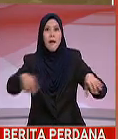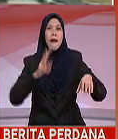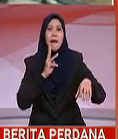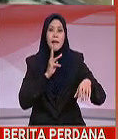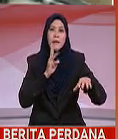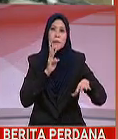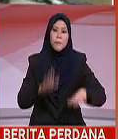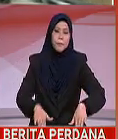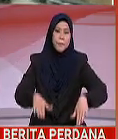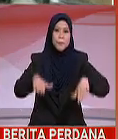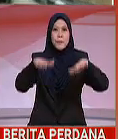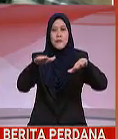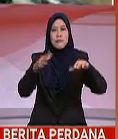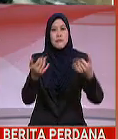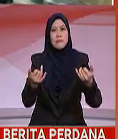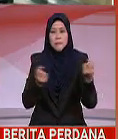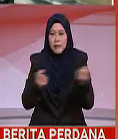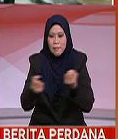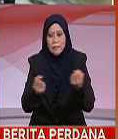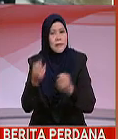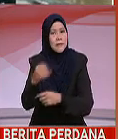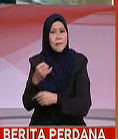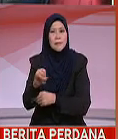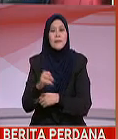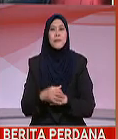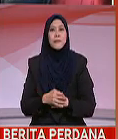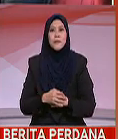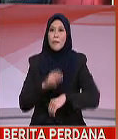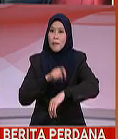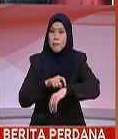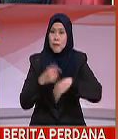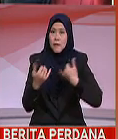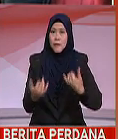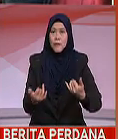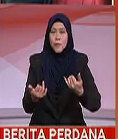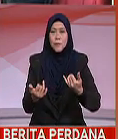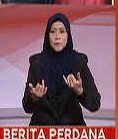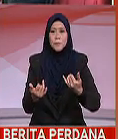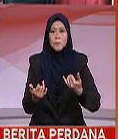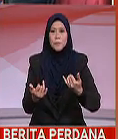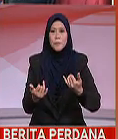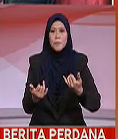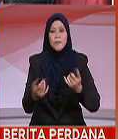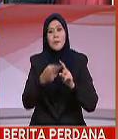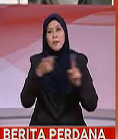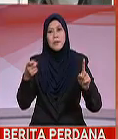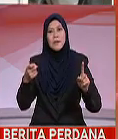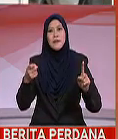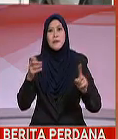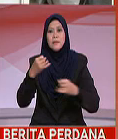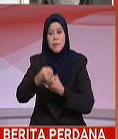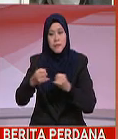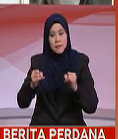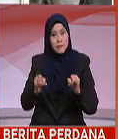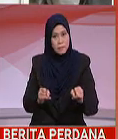dan ditutup untuk kenderaan yang ringan. Dan untuk waktu ini juga direkod atau dilaporkan juga oleh pihak Jabatan Pengairan